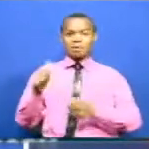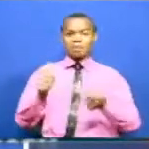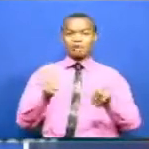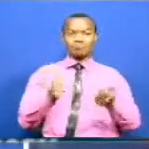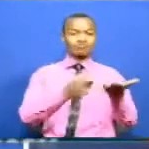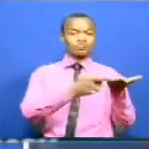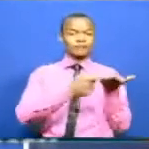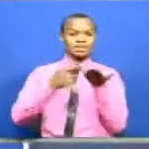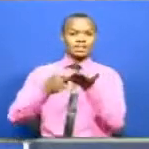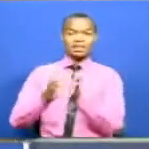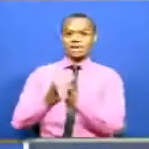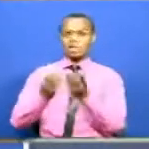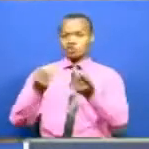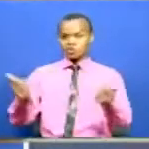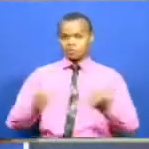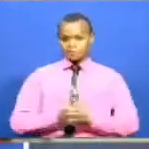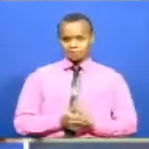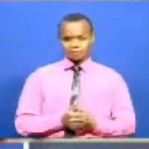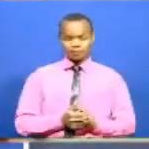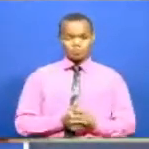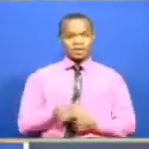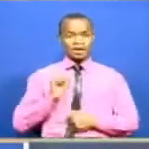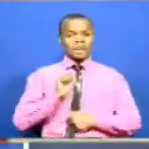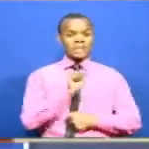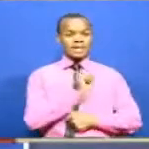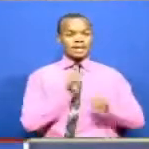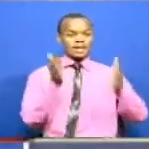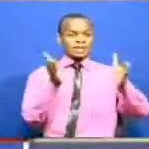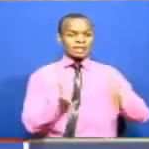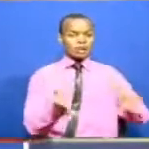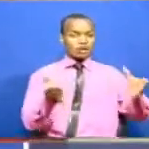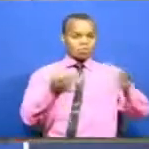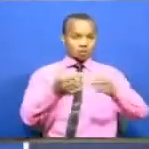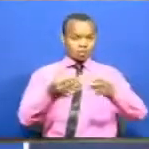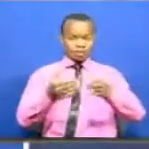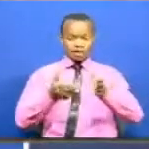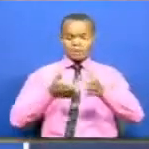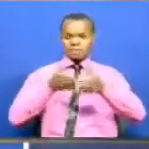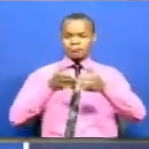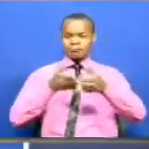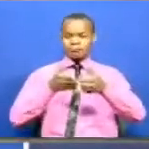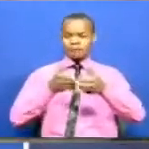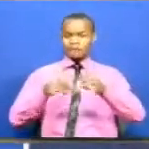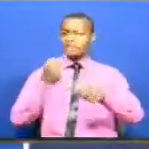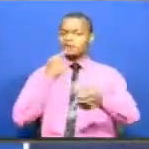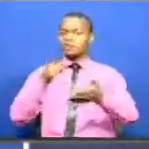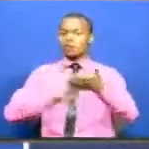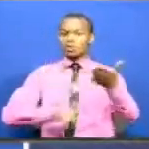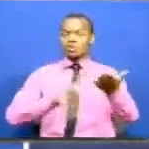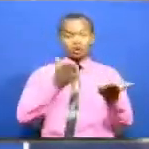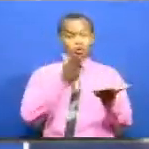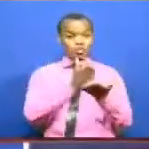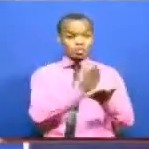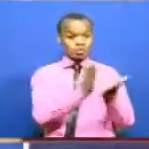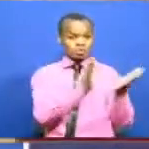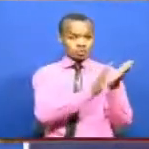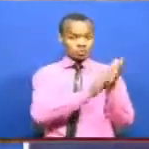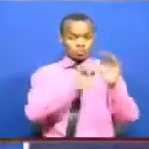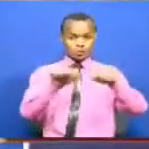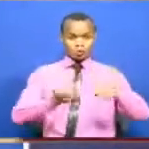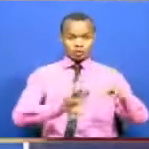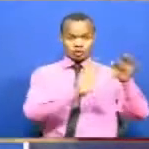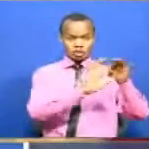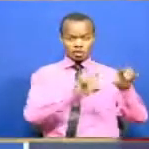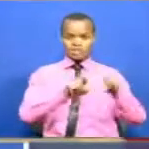hii leo baadhi ya maseneta wakiongozwa na Kipchumba Murkomen wametangaza kwamba mapendekezo hayo mawili yataunganishwa, ambapo waliwahimiza wawili